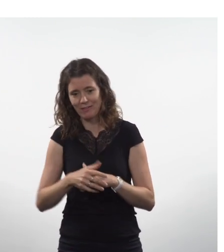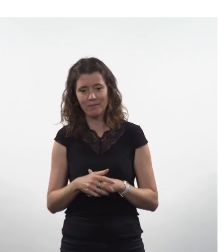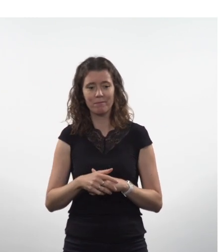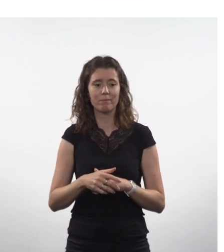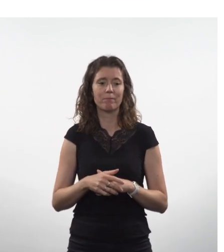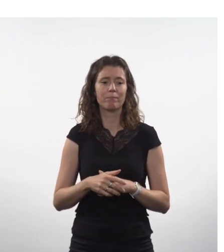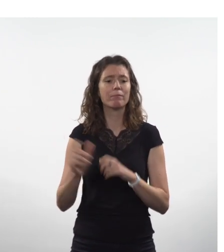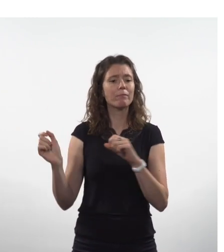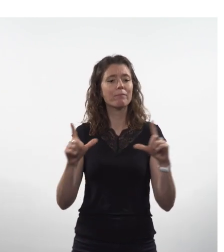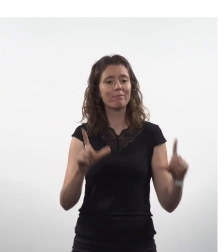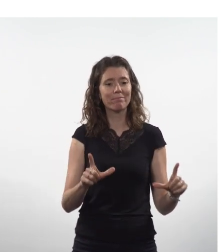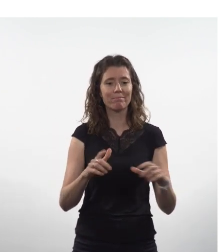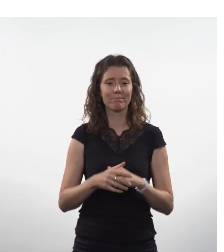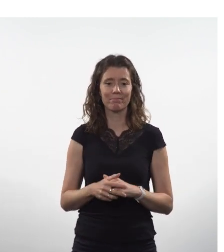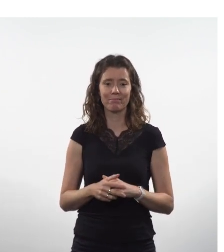Diapo suivante.